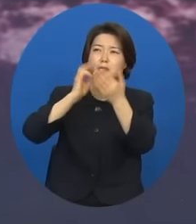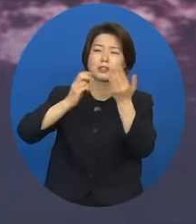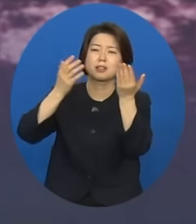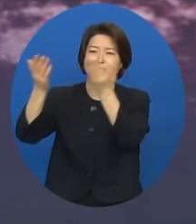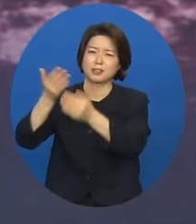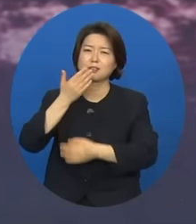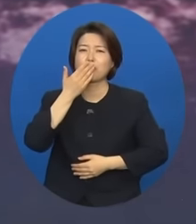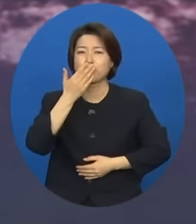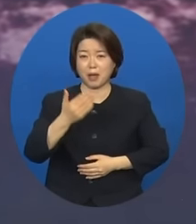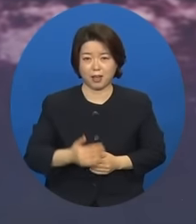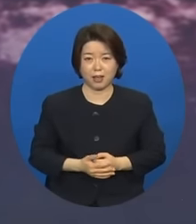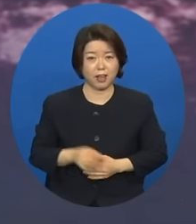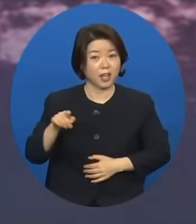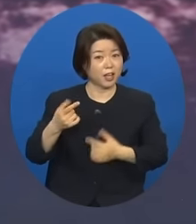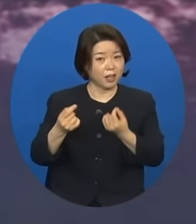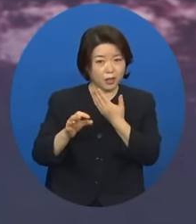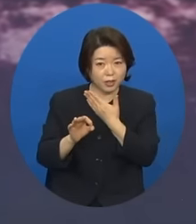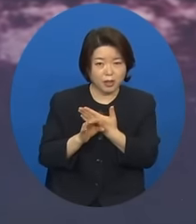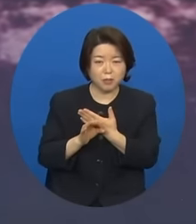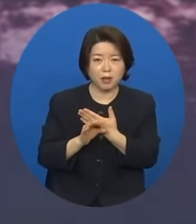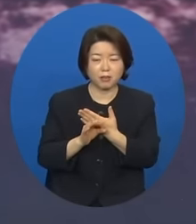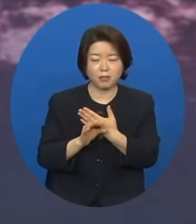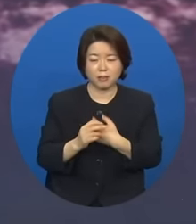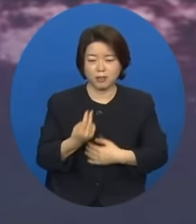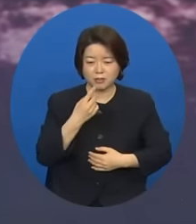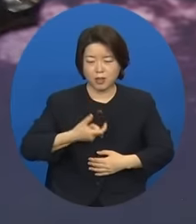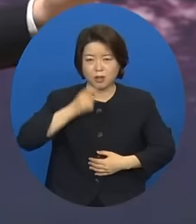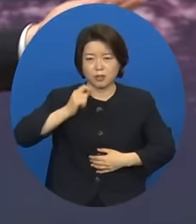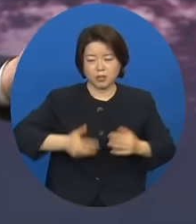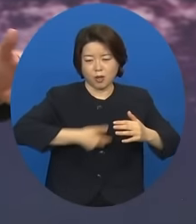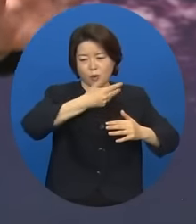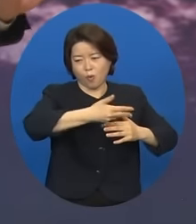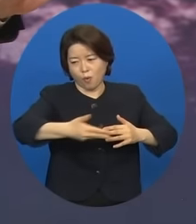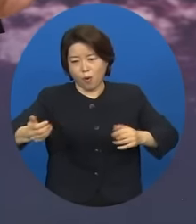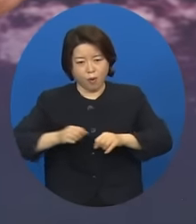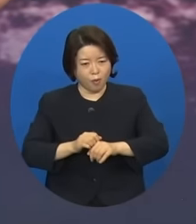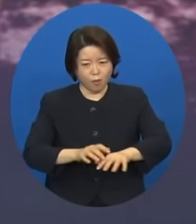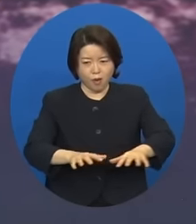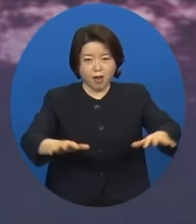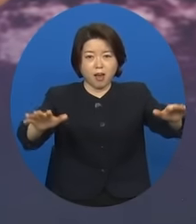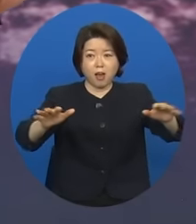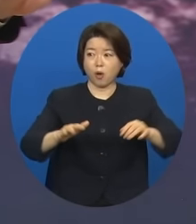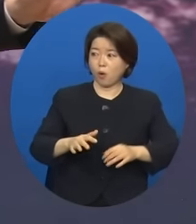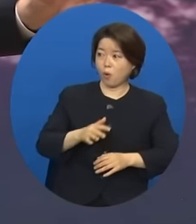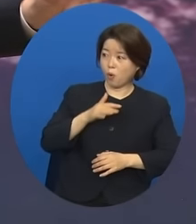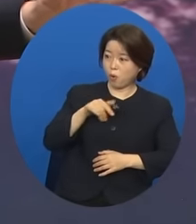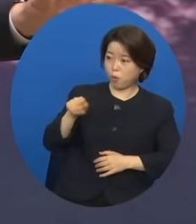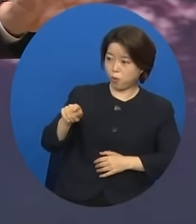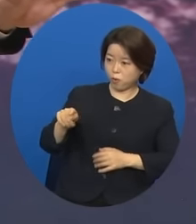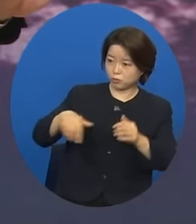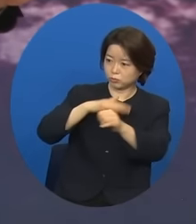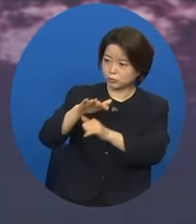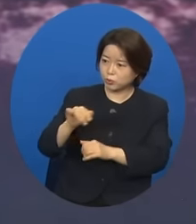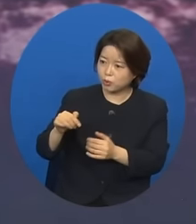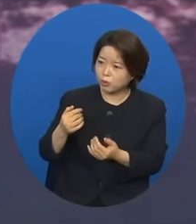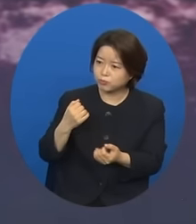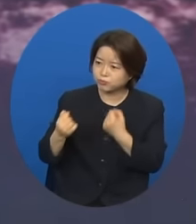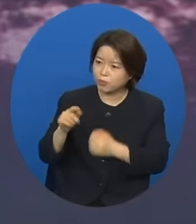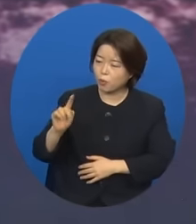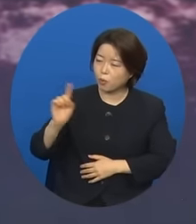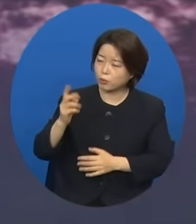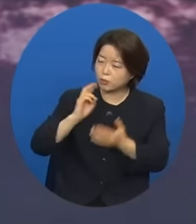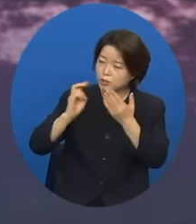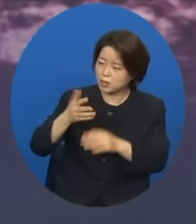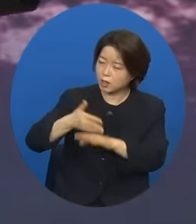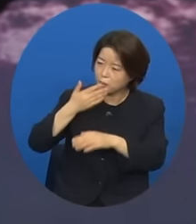거예요 그렇게 되면요 그것이 생명 수처럼 주위에 흘러갑니다 주위 사이 보면 어 저 사람 저 상황 속에서 어떻게 저렇게 찬양하고